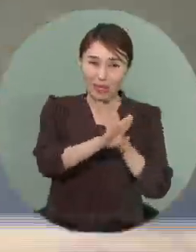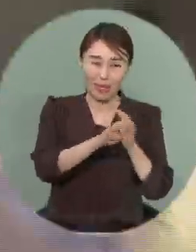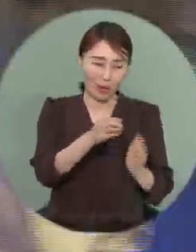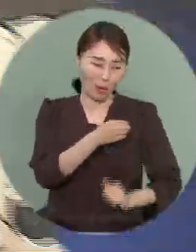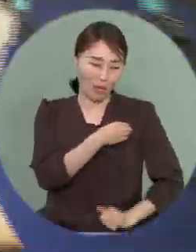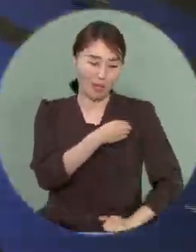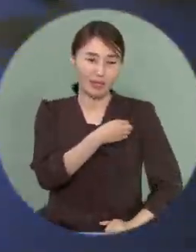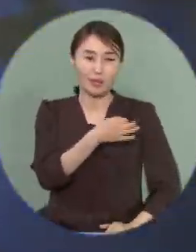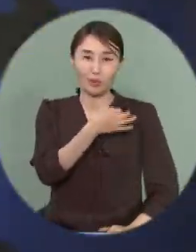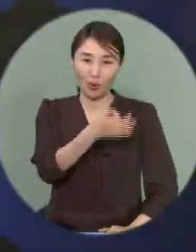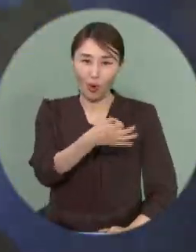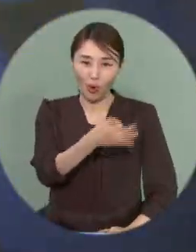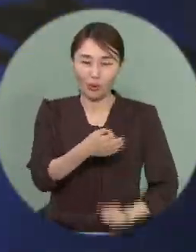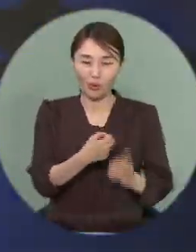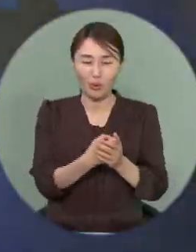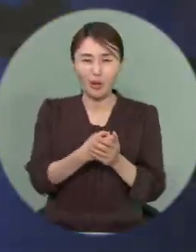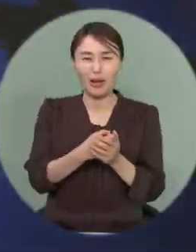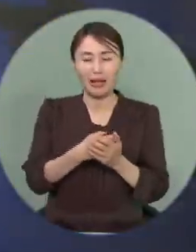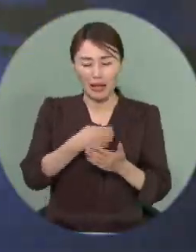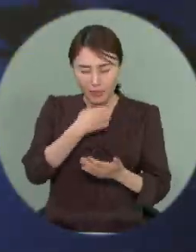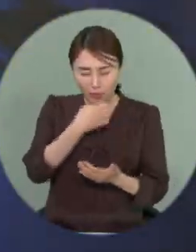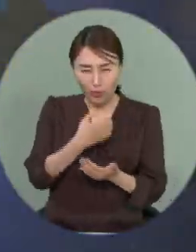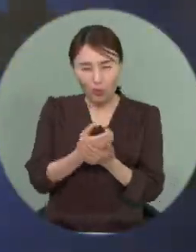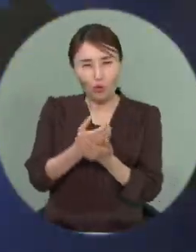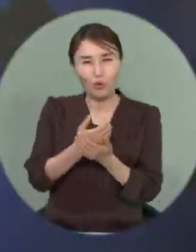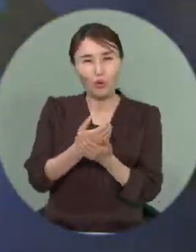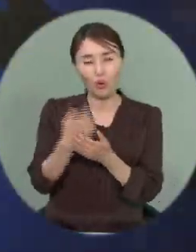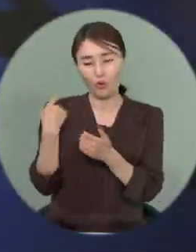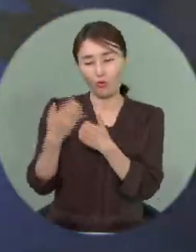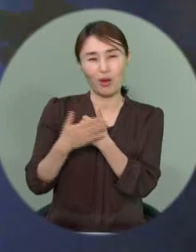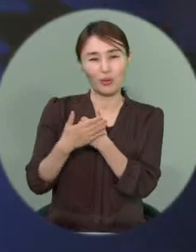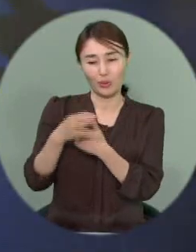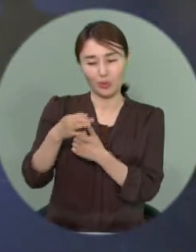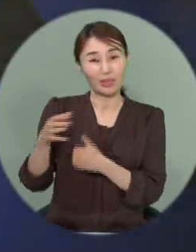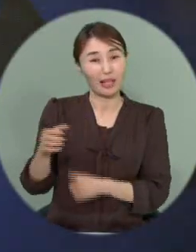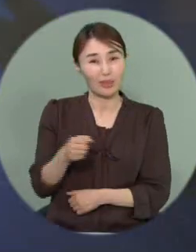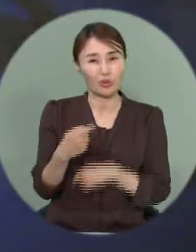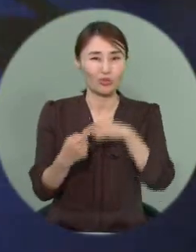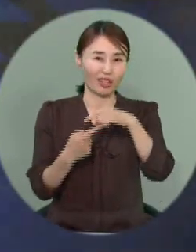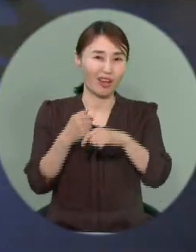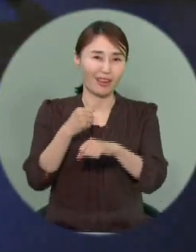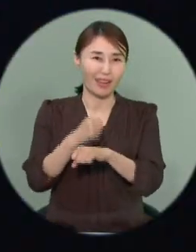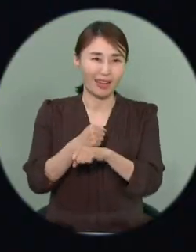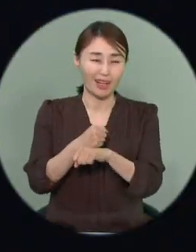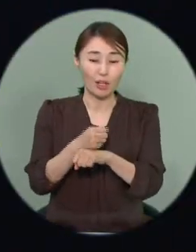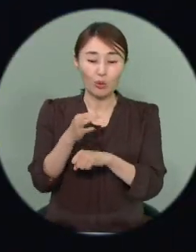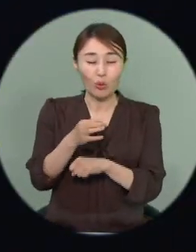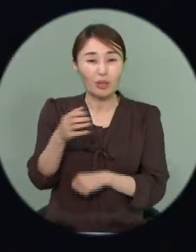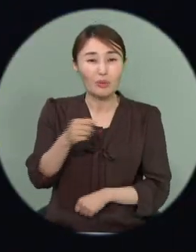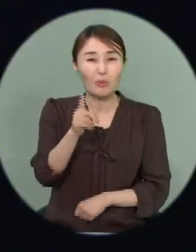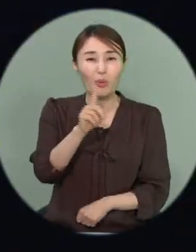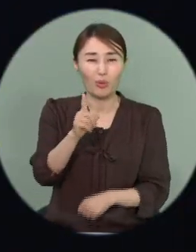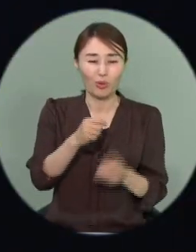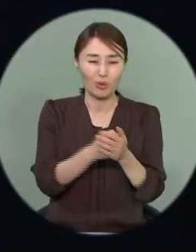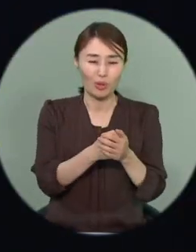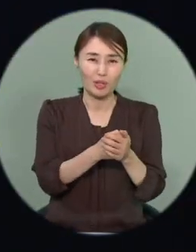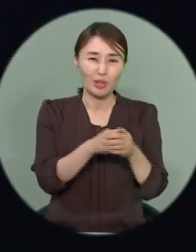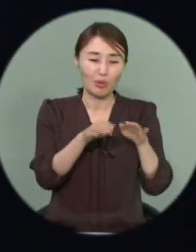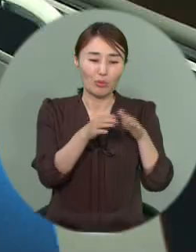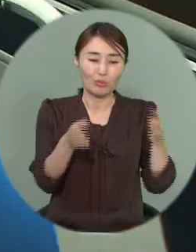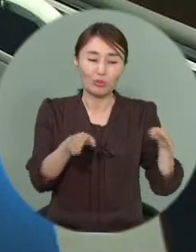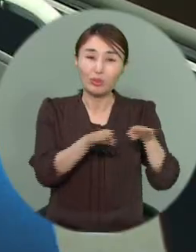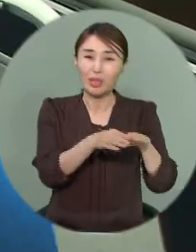회비와 관객들의 감동 후원금으로 꾸려갑니다. 모인 돈의 절반은 공연장을 빌리거나 무대를 제작하는 데